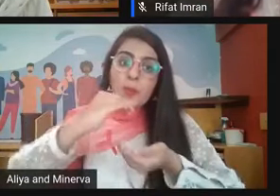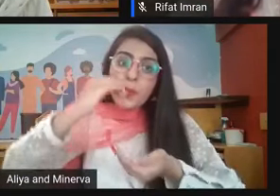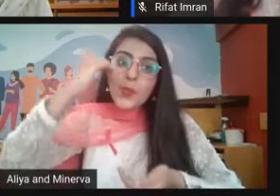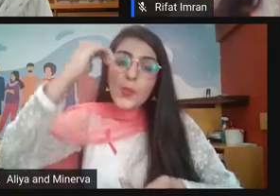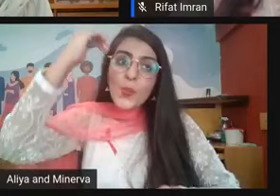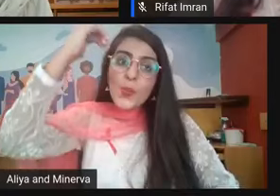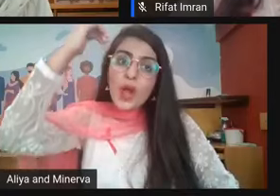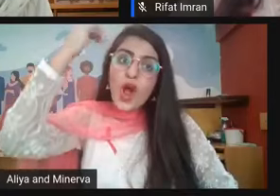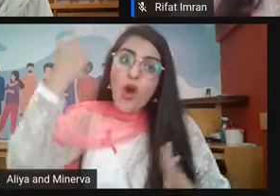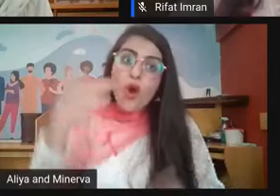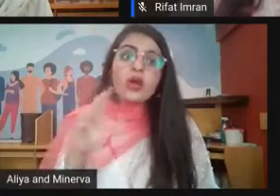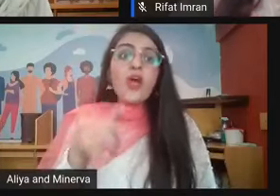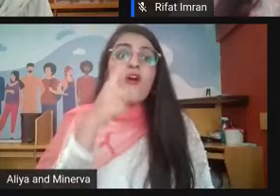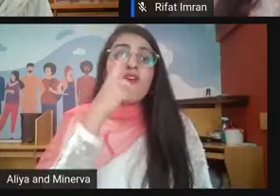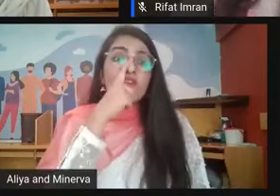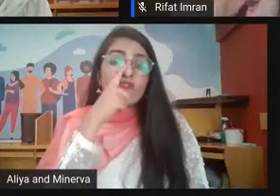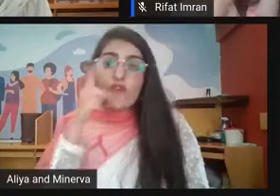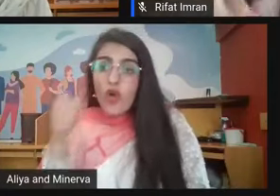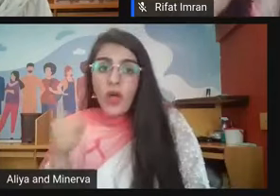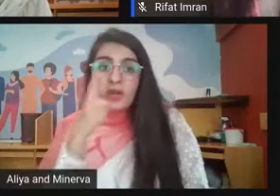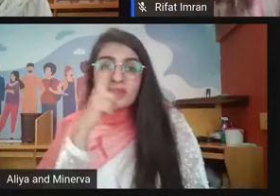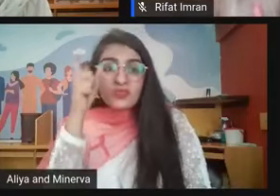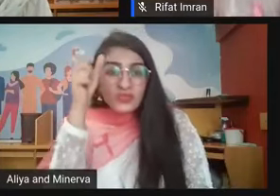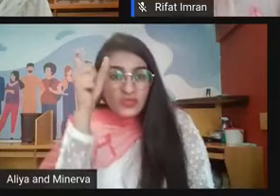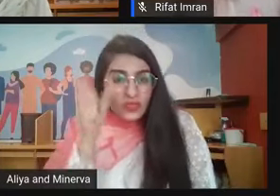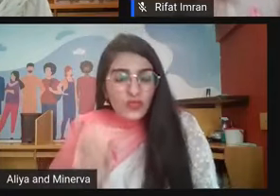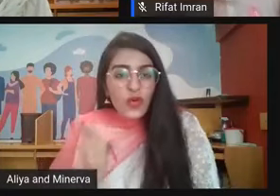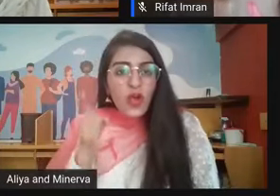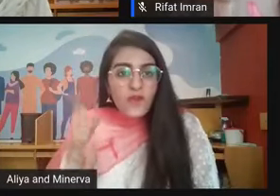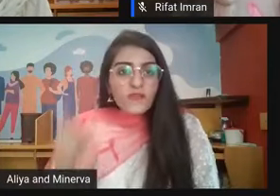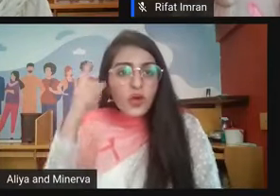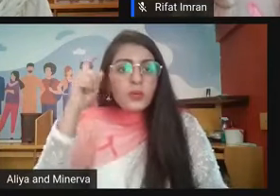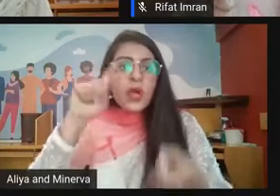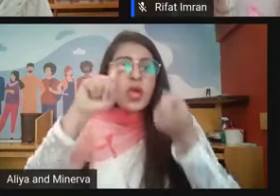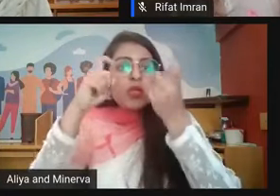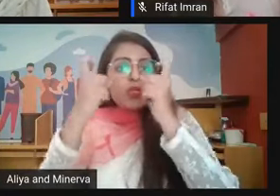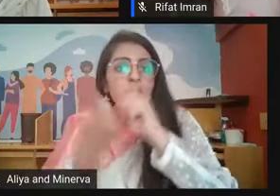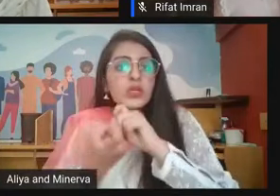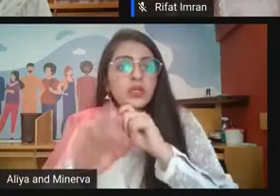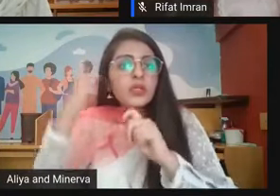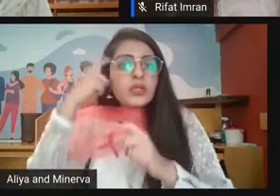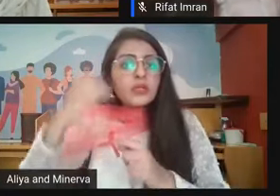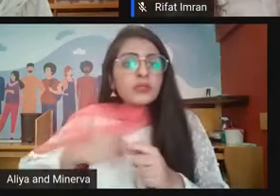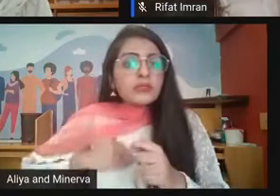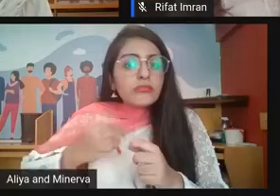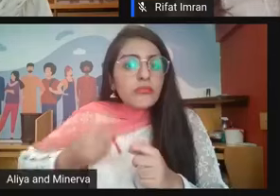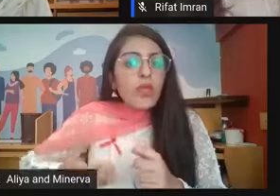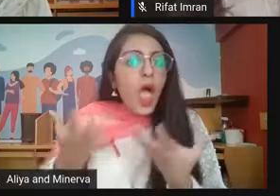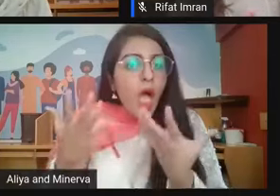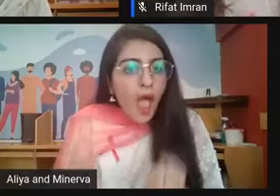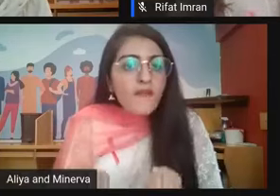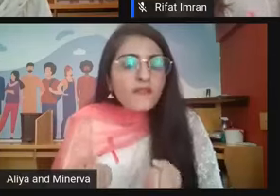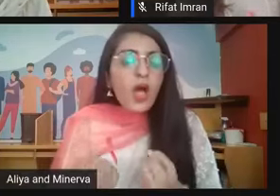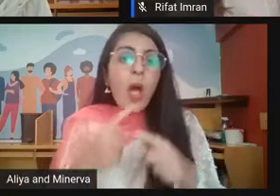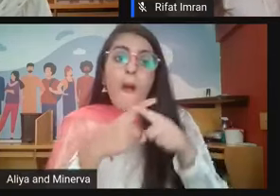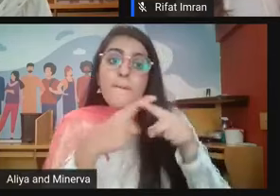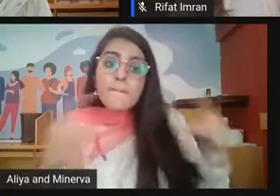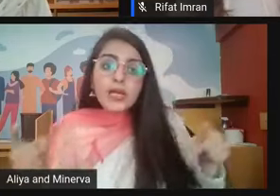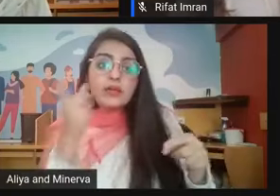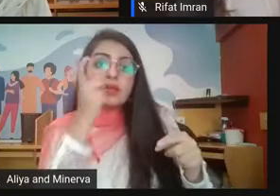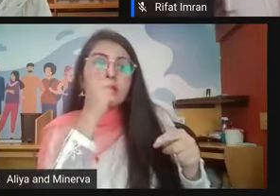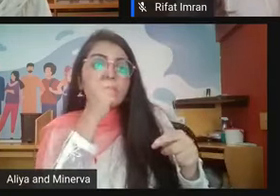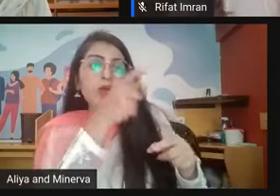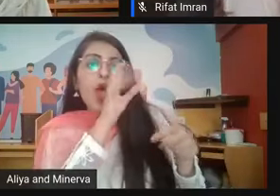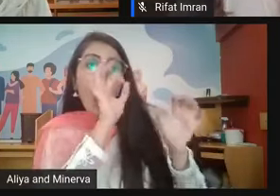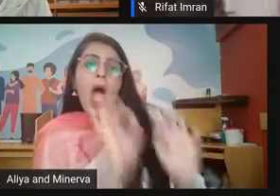टाइम फीमेल चाइल्ड का जो ब्रेस्ट होता है, इट डेवलप्स इनटू द ब्रेस्ट दैट वी सी, द नॉर्मल ब्रेस्ट. बट मेल चाइल्ड ब्रेस्ट,